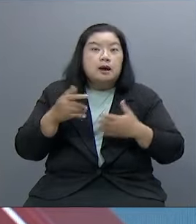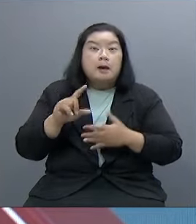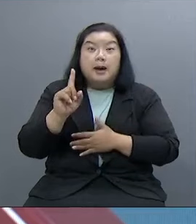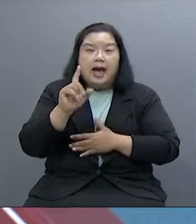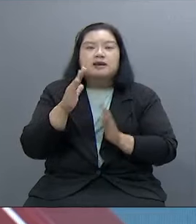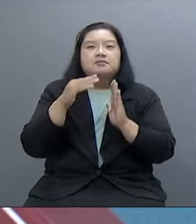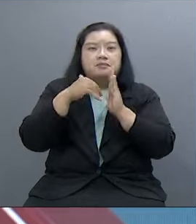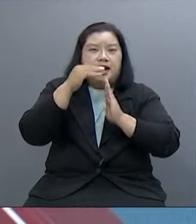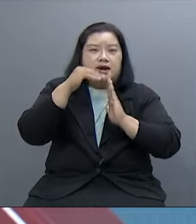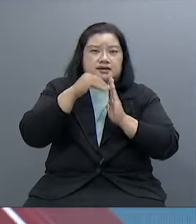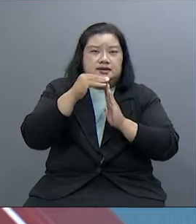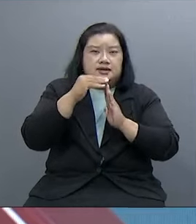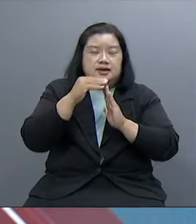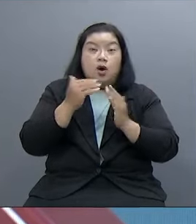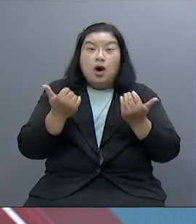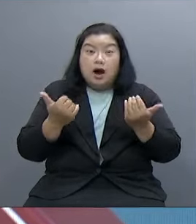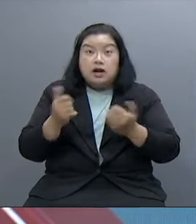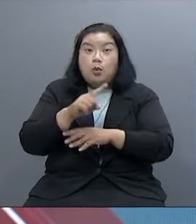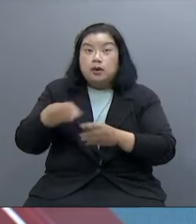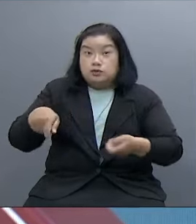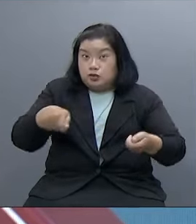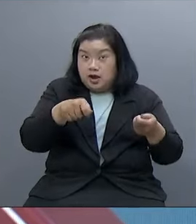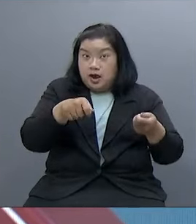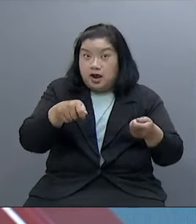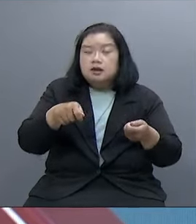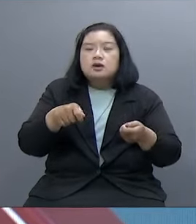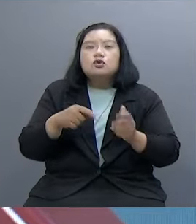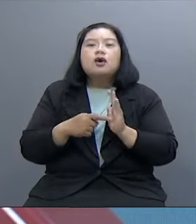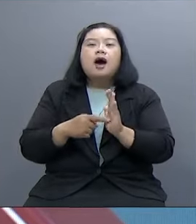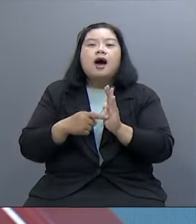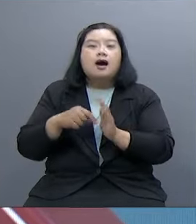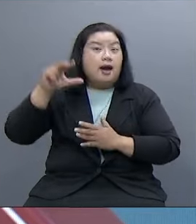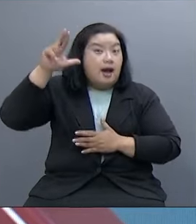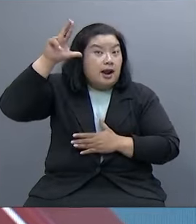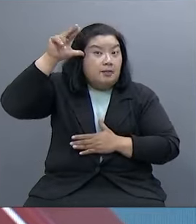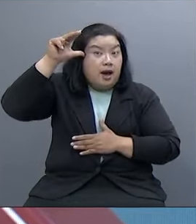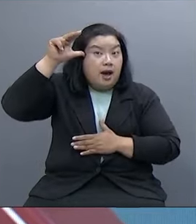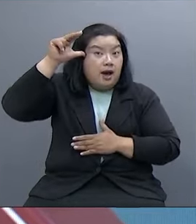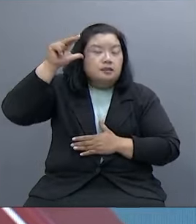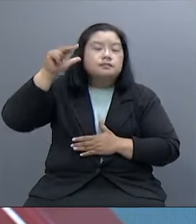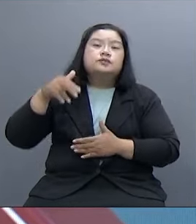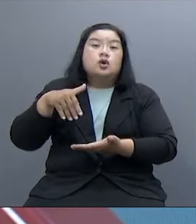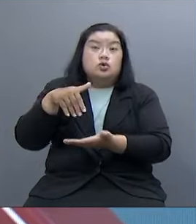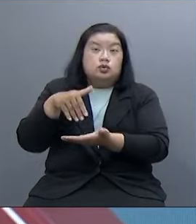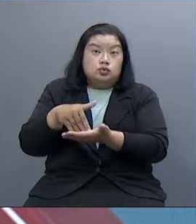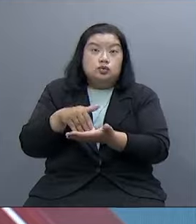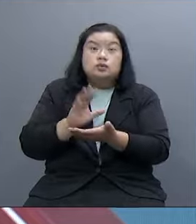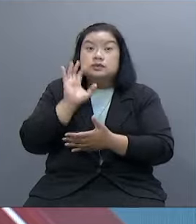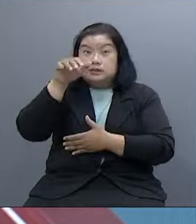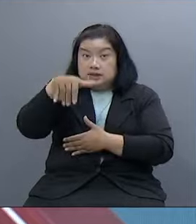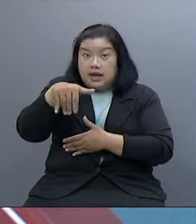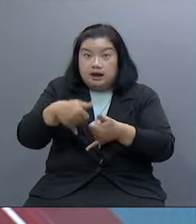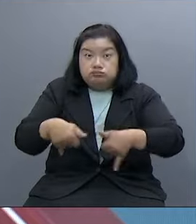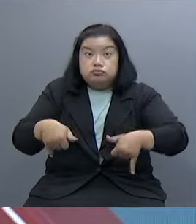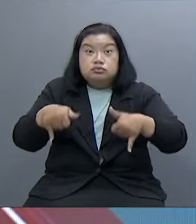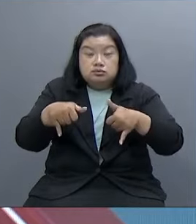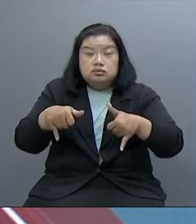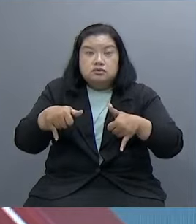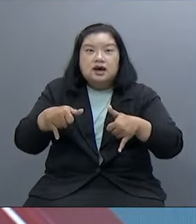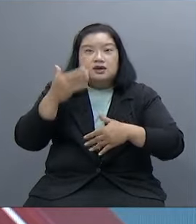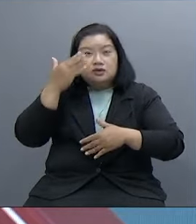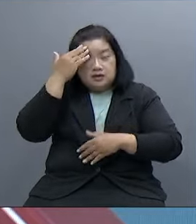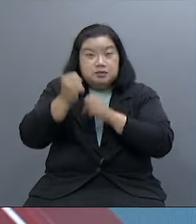มคะในเทศกาลสงกรานต์นะคะอย่างในจังหวัดลำปางเองที่ศูนย์อนุรักษ์ช้างไทยมีการจัดงานปีใหม่เมืองกับช้